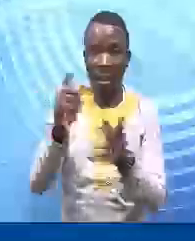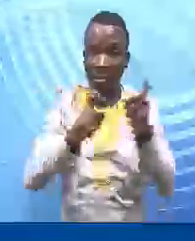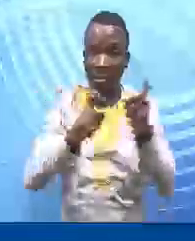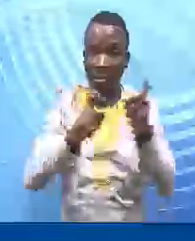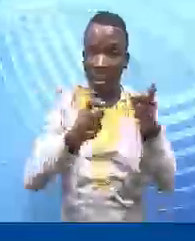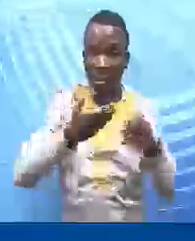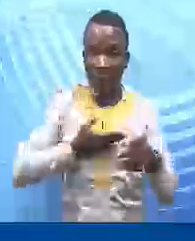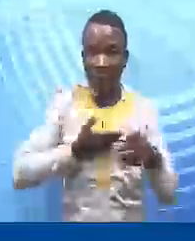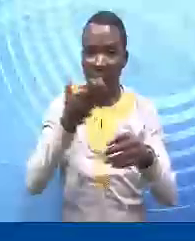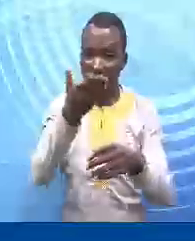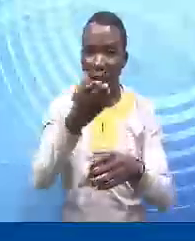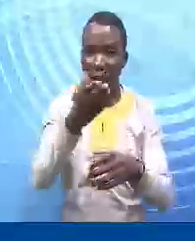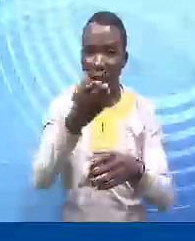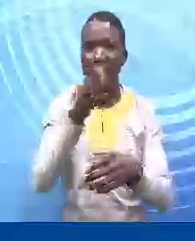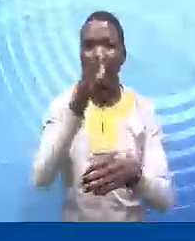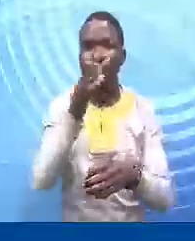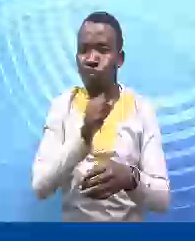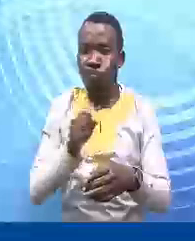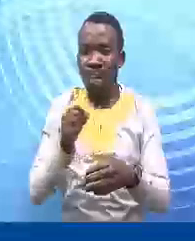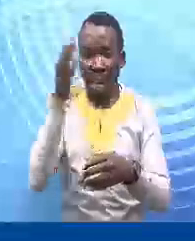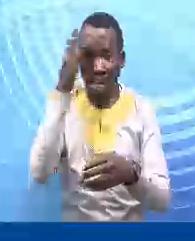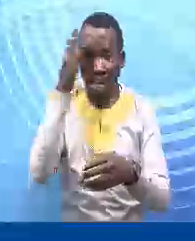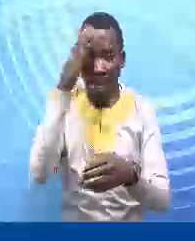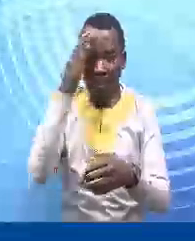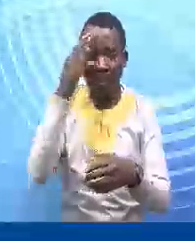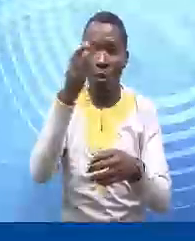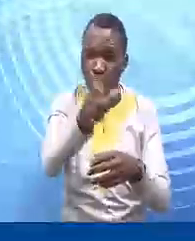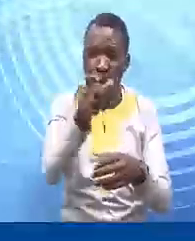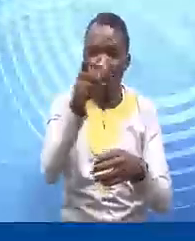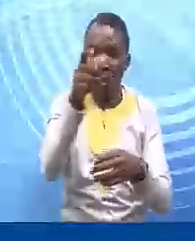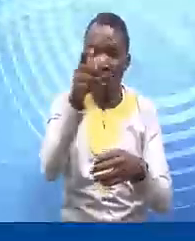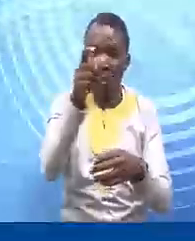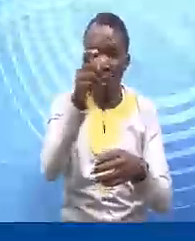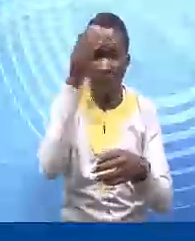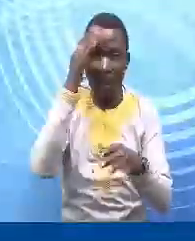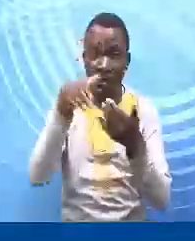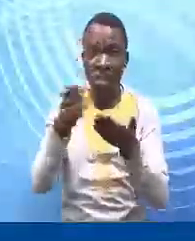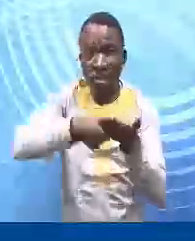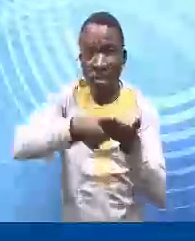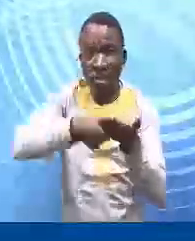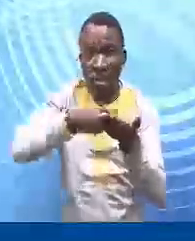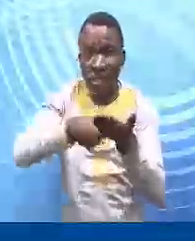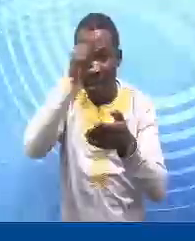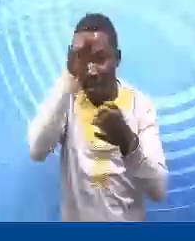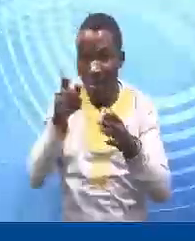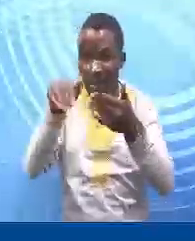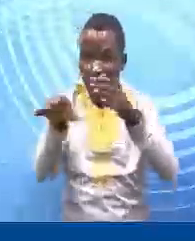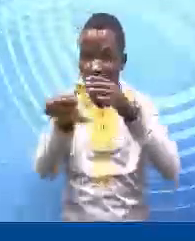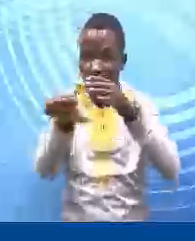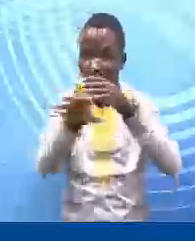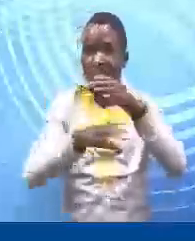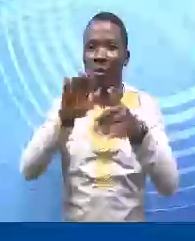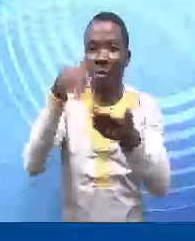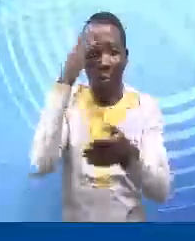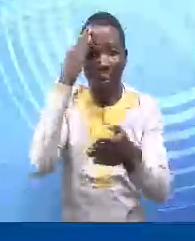arabufite. Hari umukecuru ngo yaramanutse uyarabizi byose zisinyeho n'abaturage bo mu Kiyovu bose. Urebye harimo ruswa,